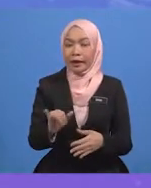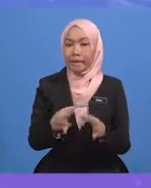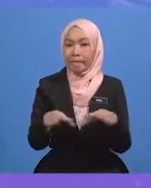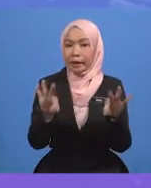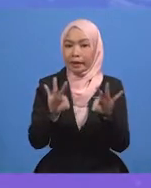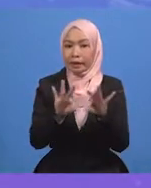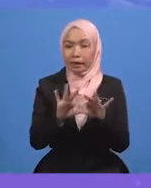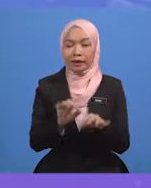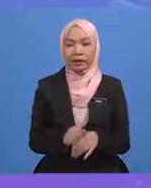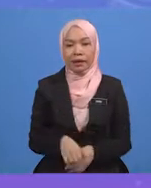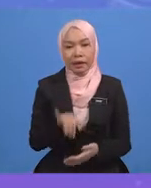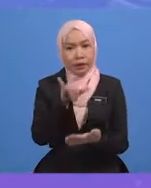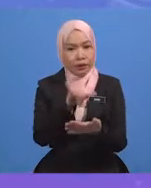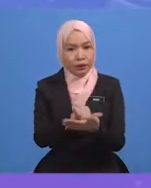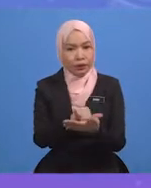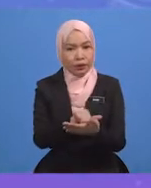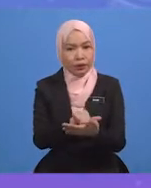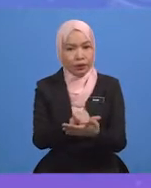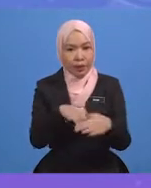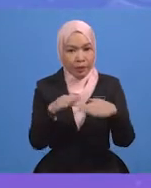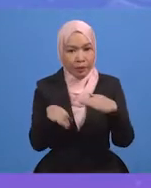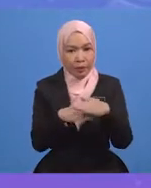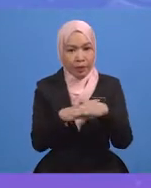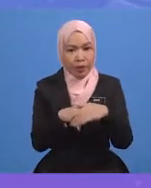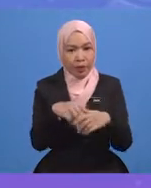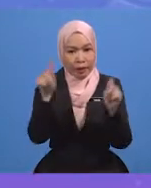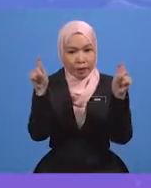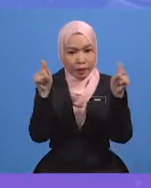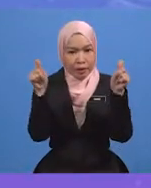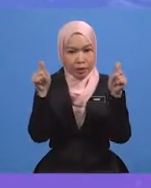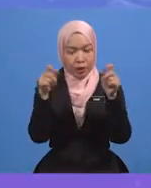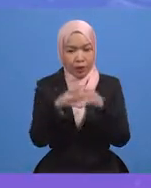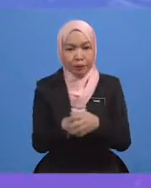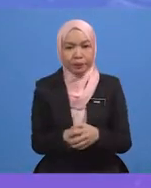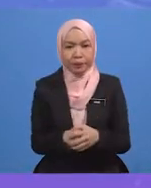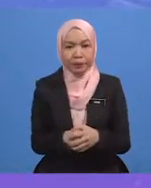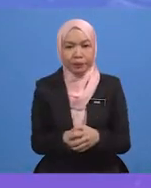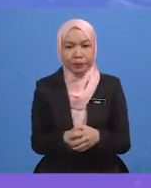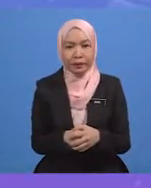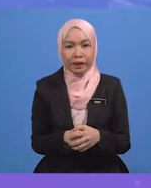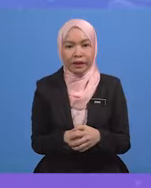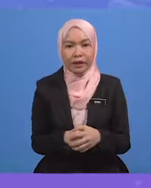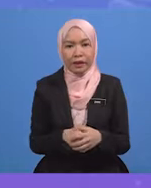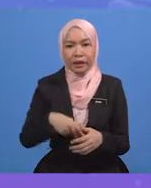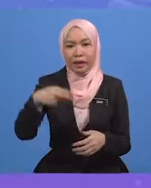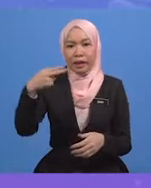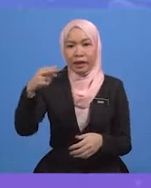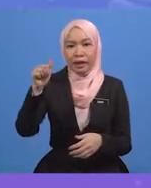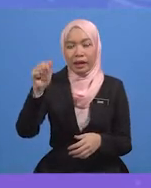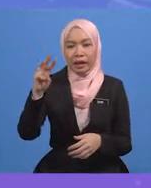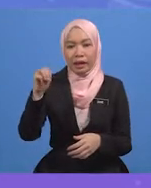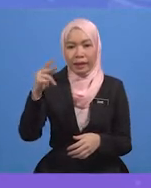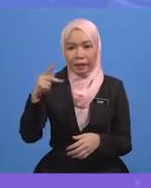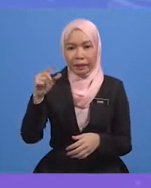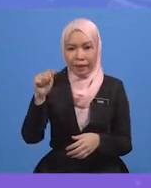penting murid-murid, iaitu di bawah subtopik kegigihan Hamka dalam mengembangkan